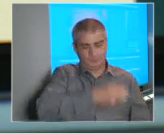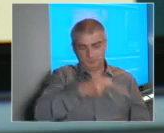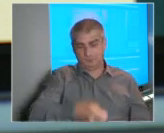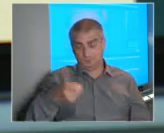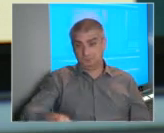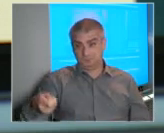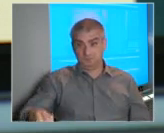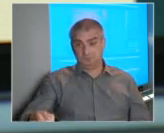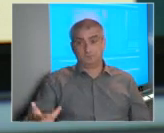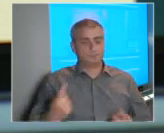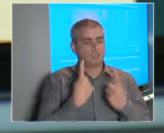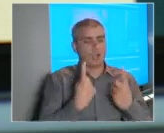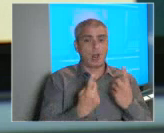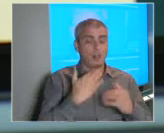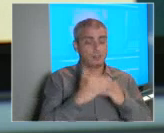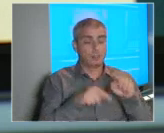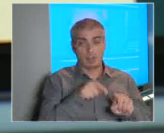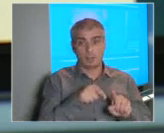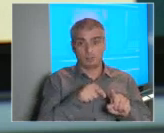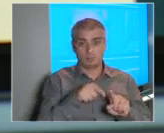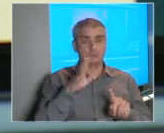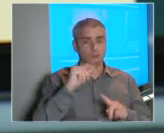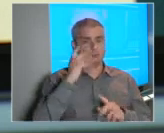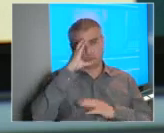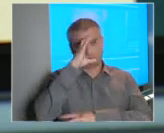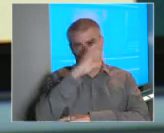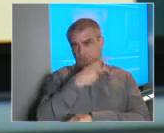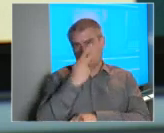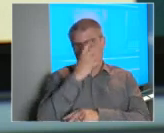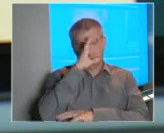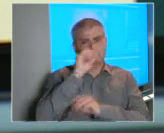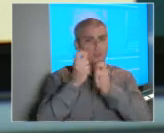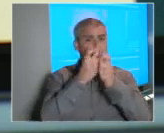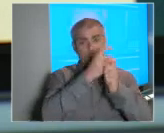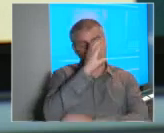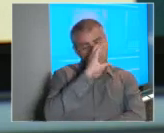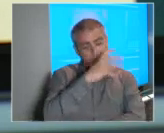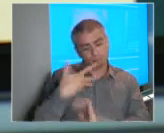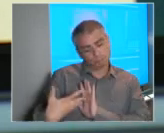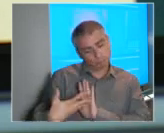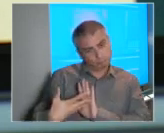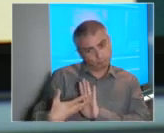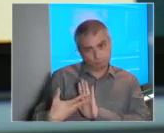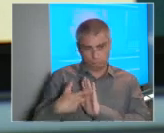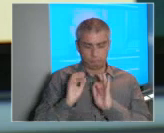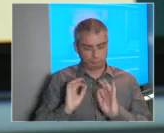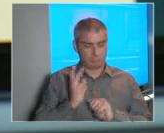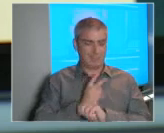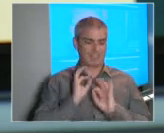מפורסם. על כל התהליך הזה ישנם את המשקיפים מטעם המפלגות, שמבדים את